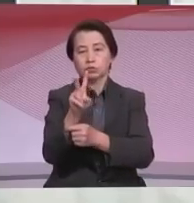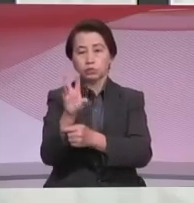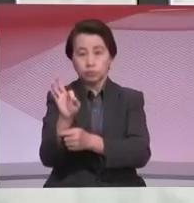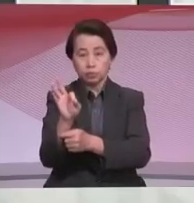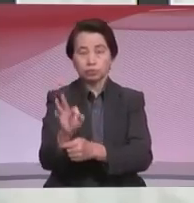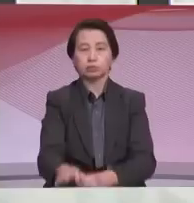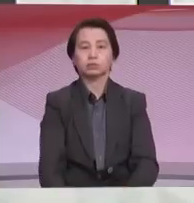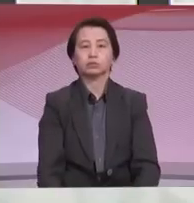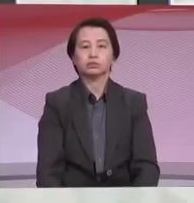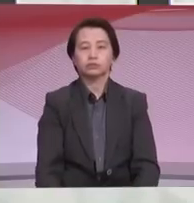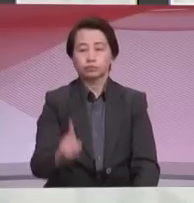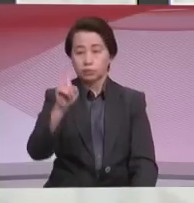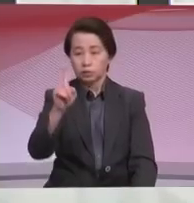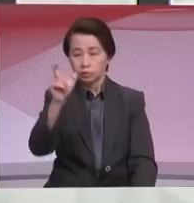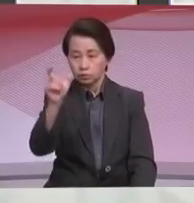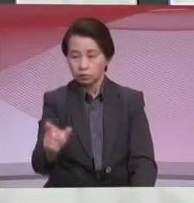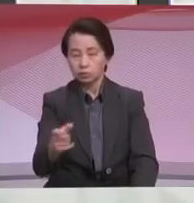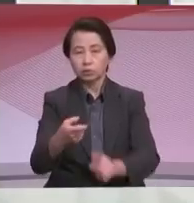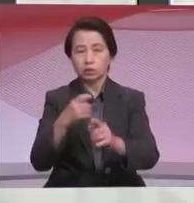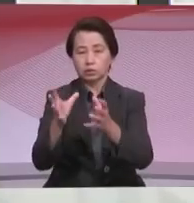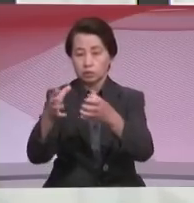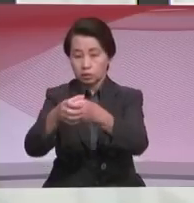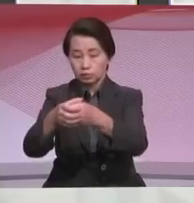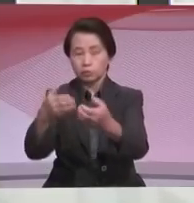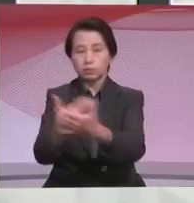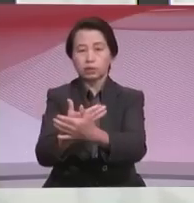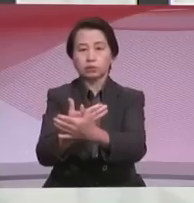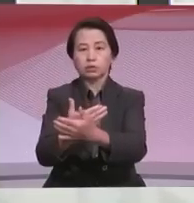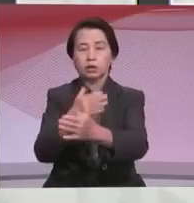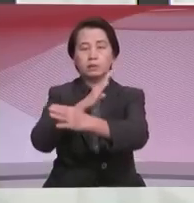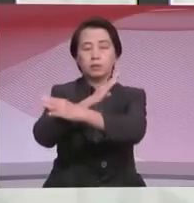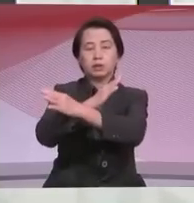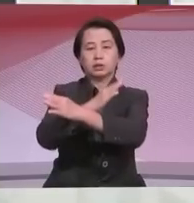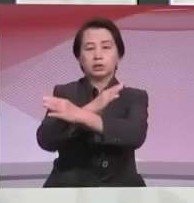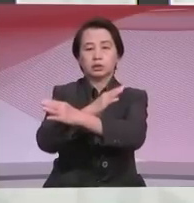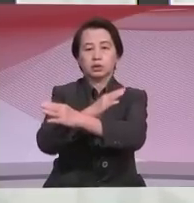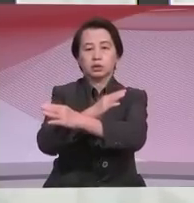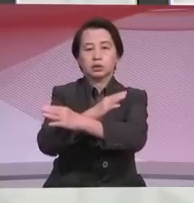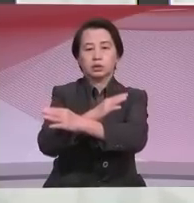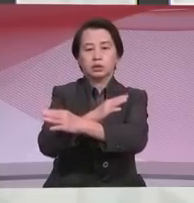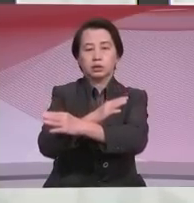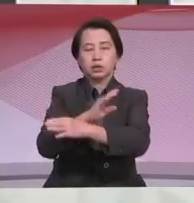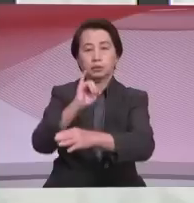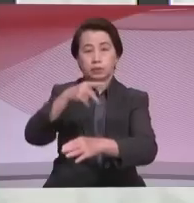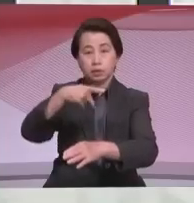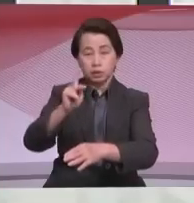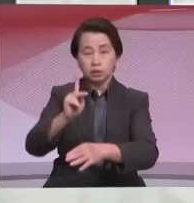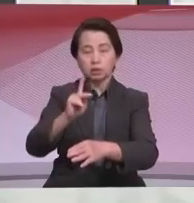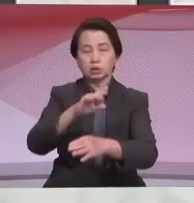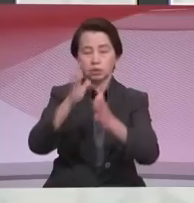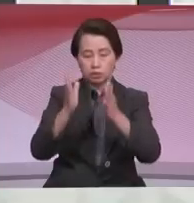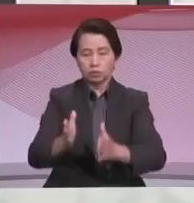11,129. 1 kes daripada kluster baru iaitu kluster Benteng PK yang melibatkan warga